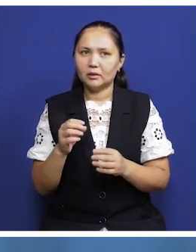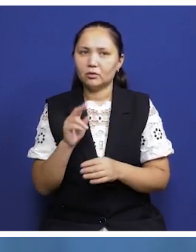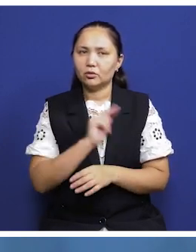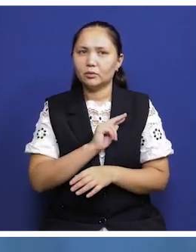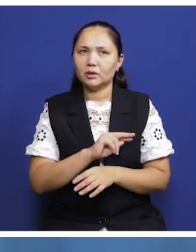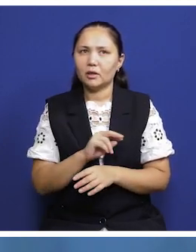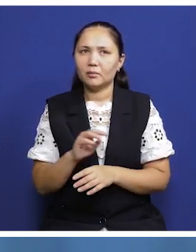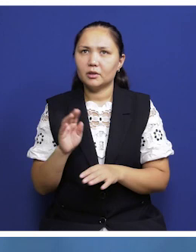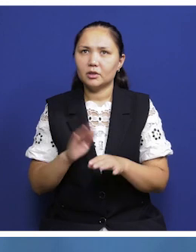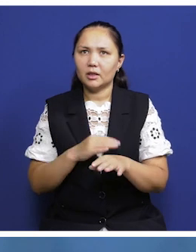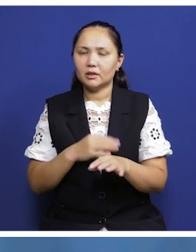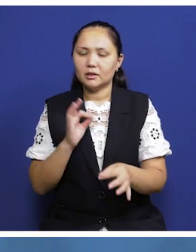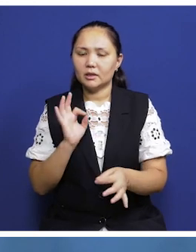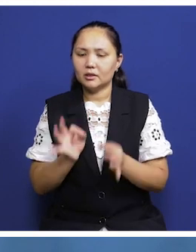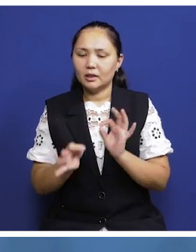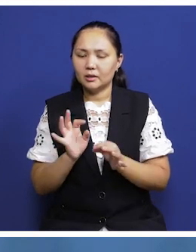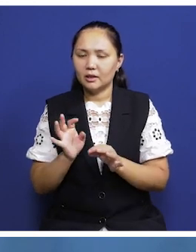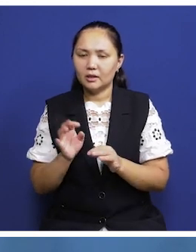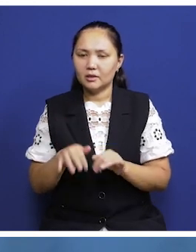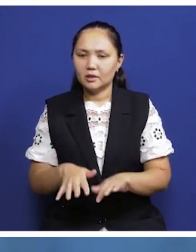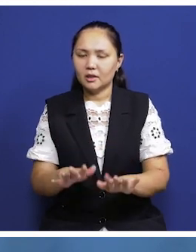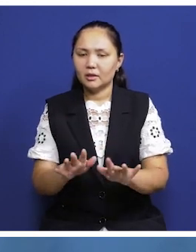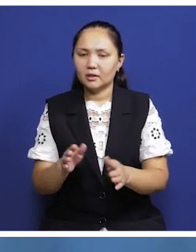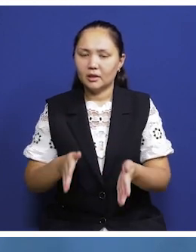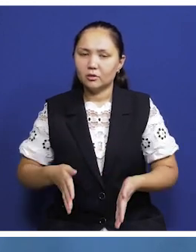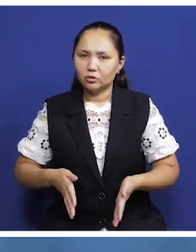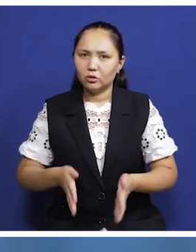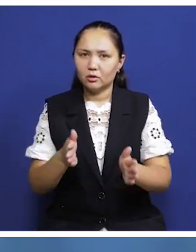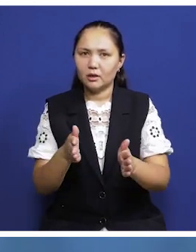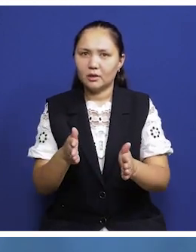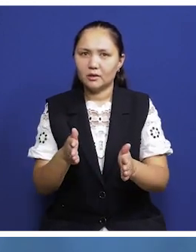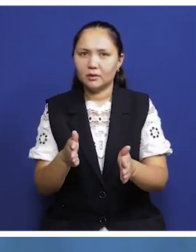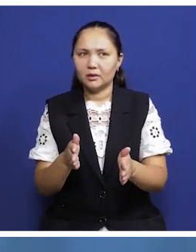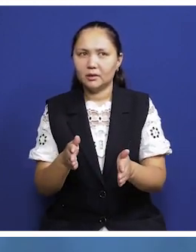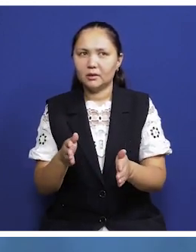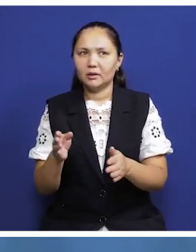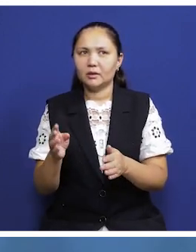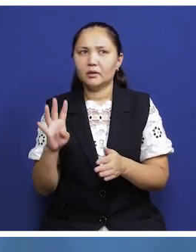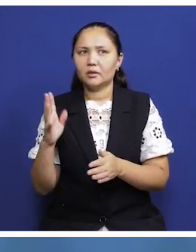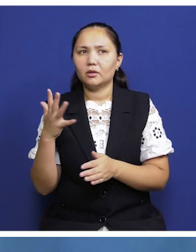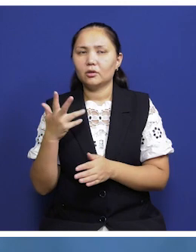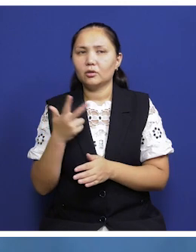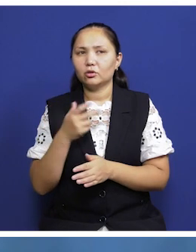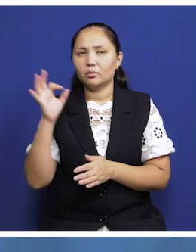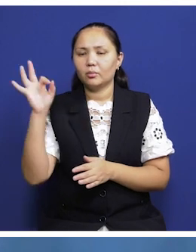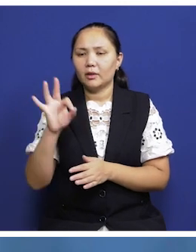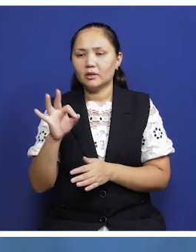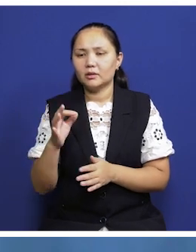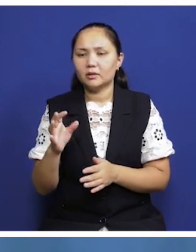арқасында биыл жақсы және орташа жағдайдағы жолдардың үлесі бағанағы айтқан 43% 2018-де